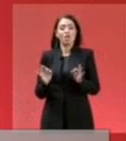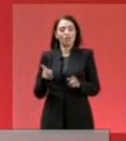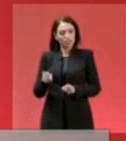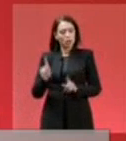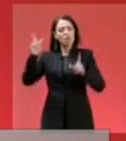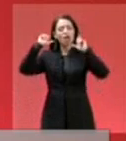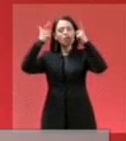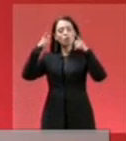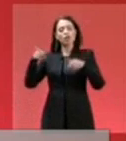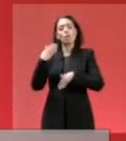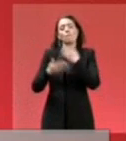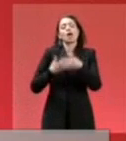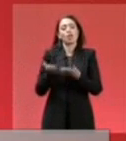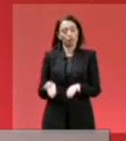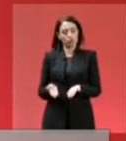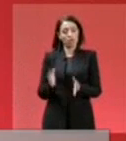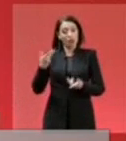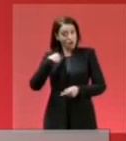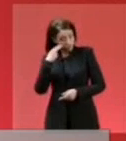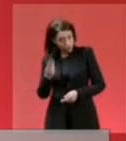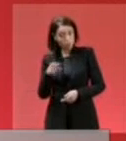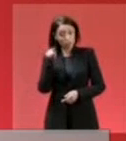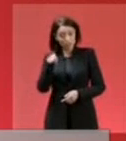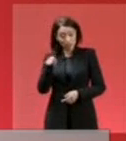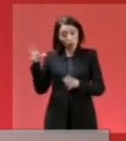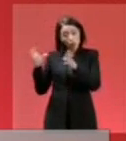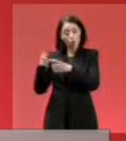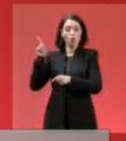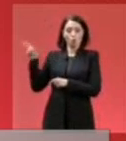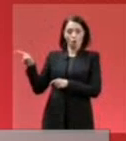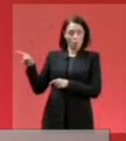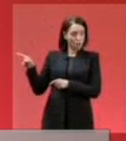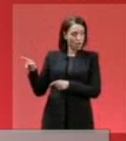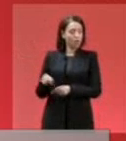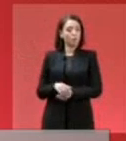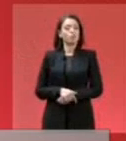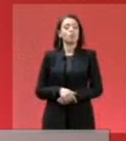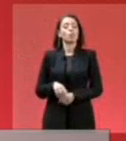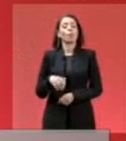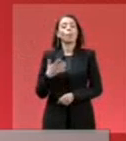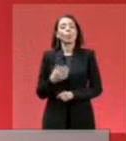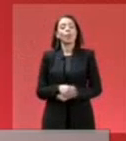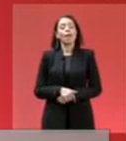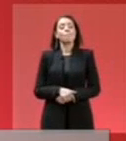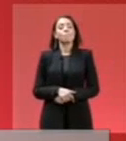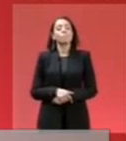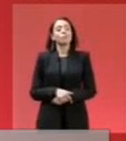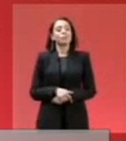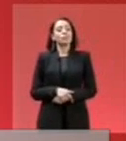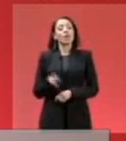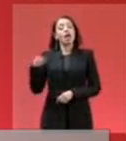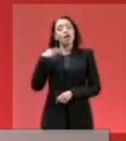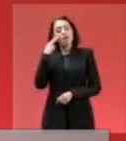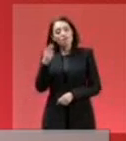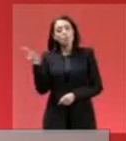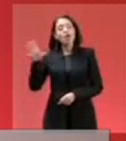μια δημοκρατική παράδοση. Αλλά βλέπουμε σε αυτό το κόμμα υπαρχηγοί και κατ' ουσίαν καθοδηγητές να